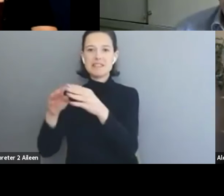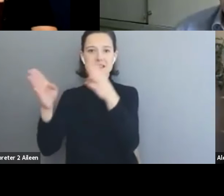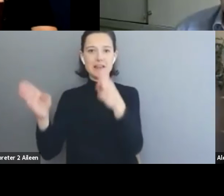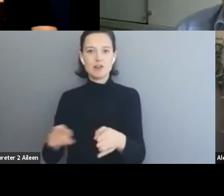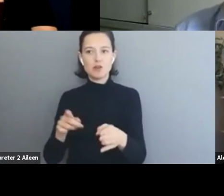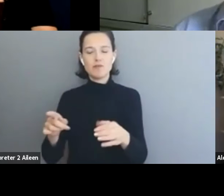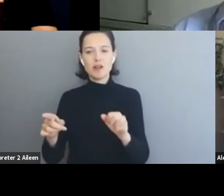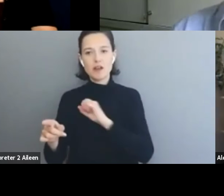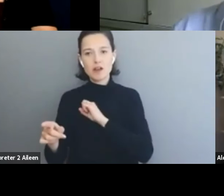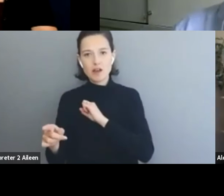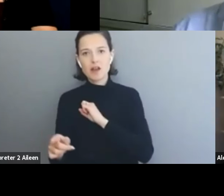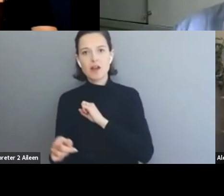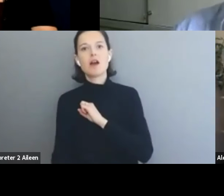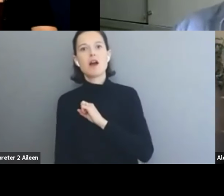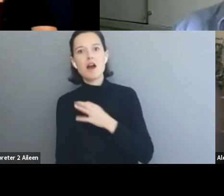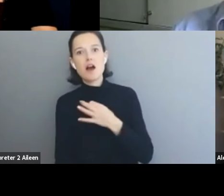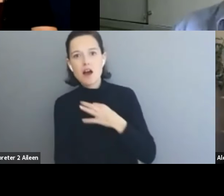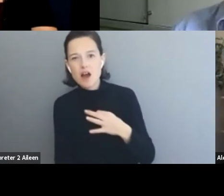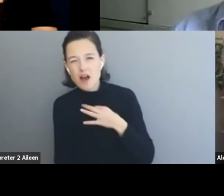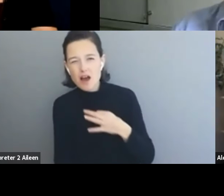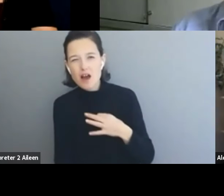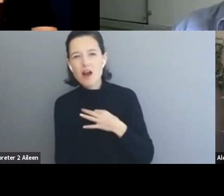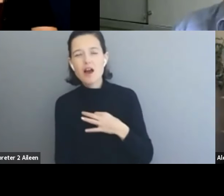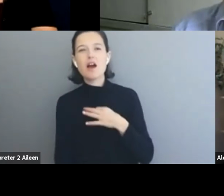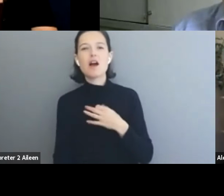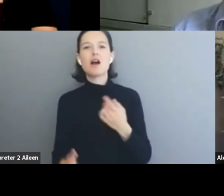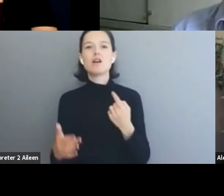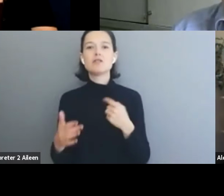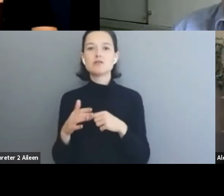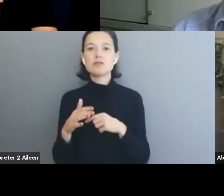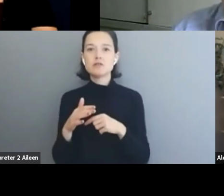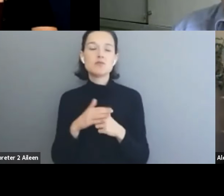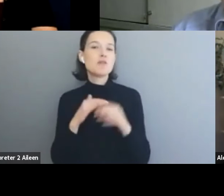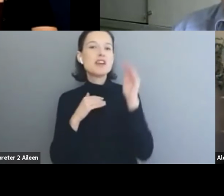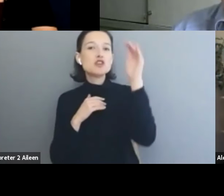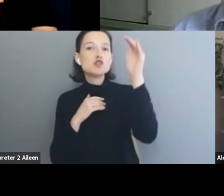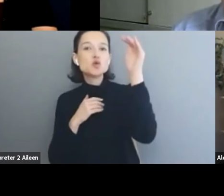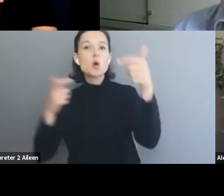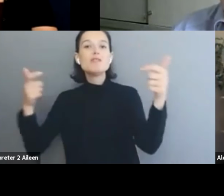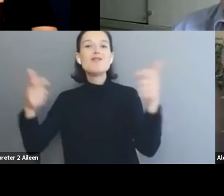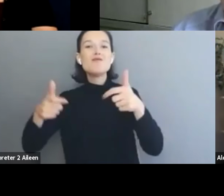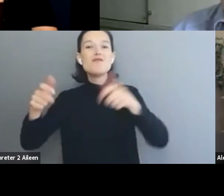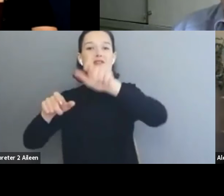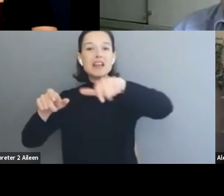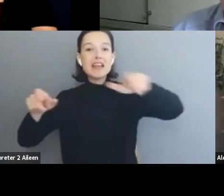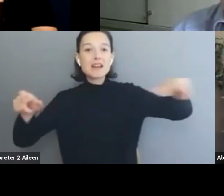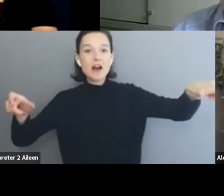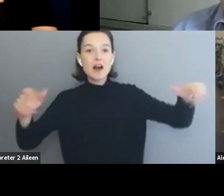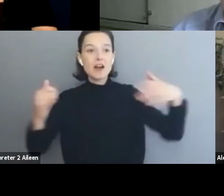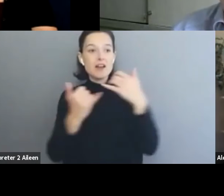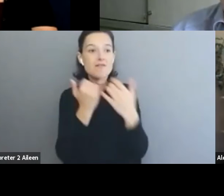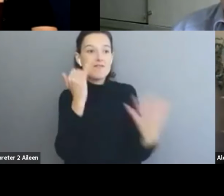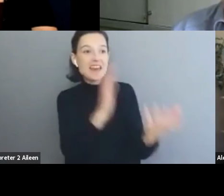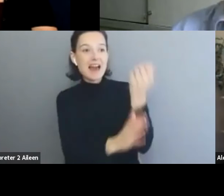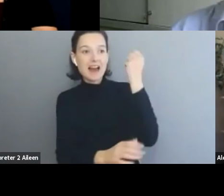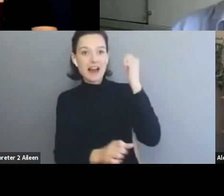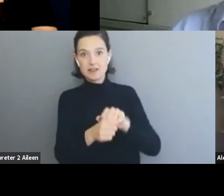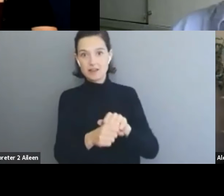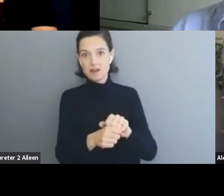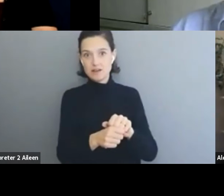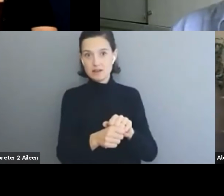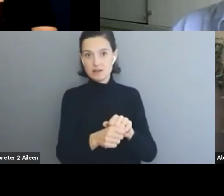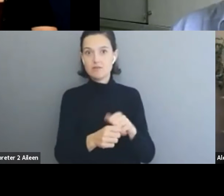so erreichen wir quasi die Pflegerinnen und Pflegerin der Zukunft, die dann eben kultursensibel pflegen können. Und auf solche Verlinkungen zu